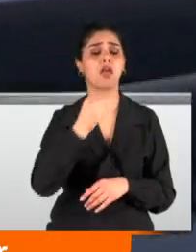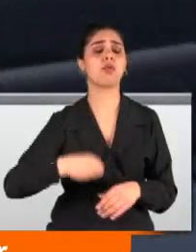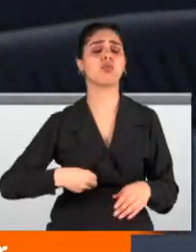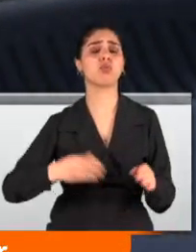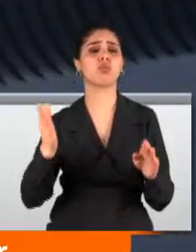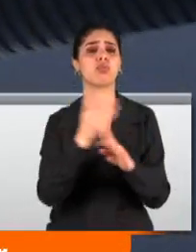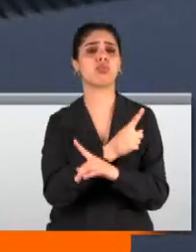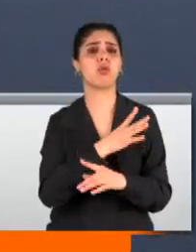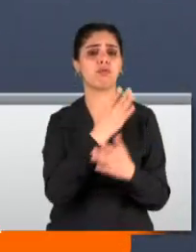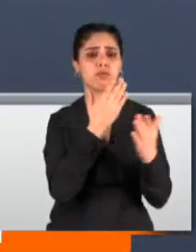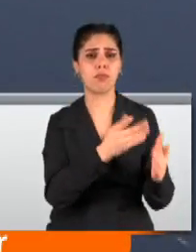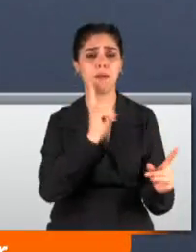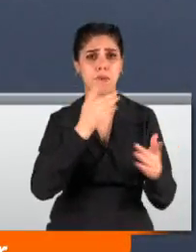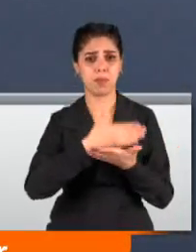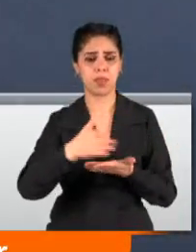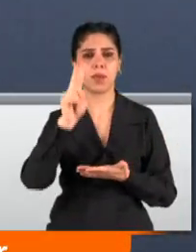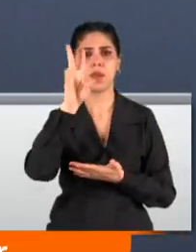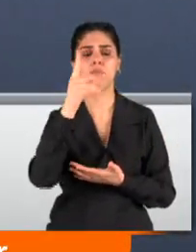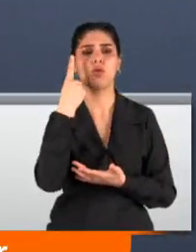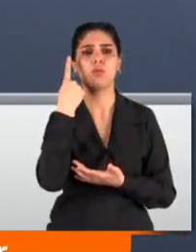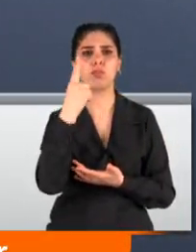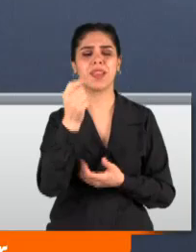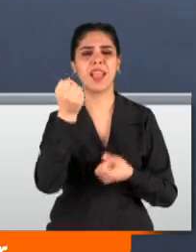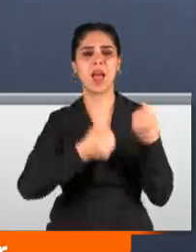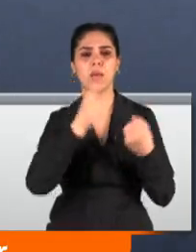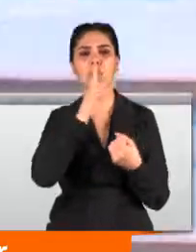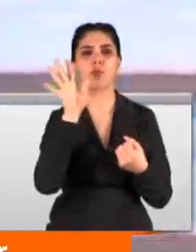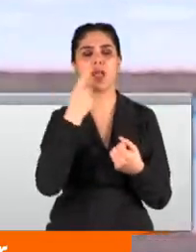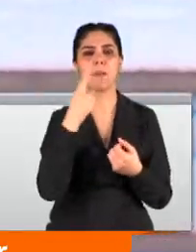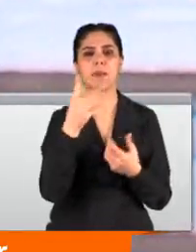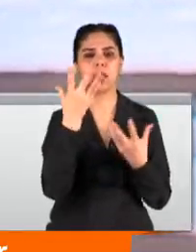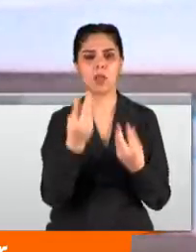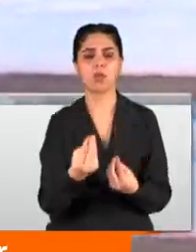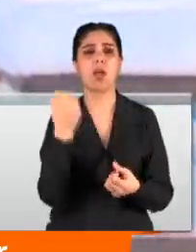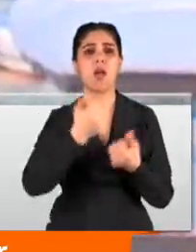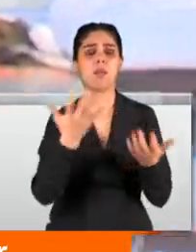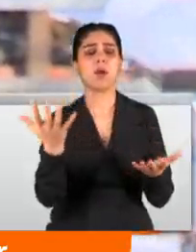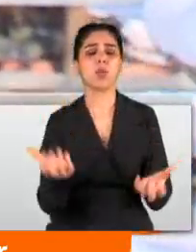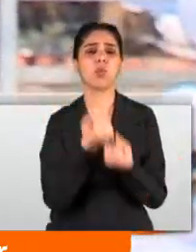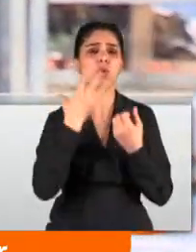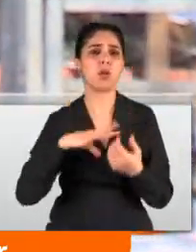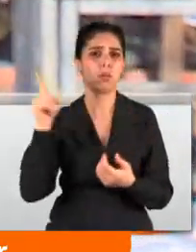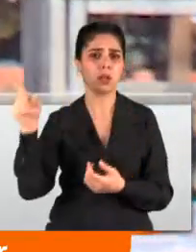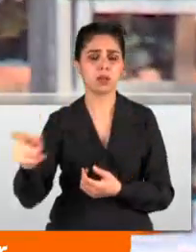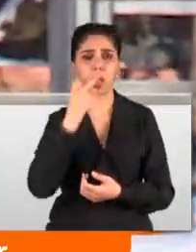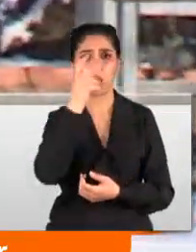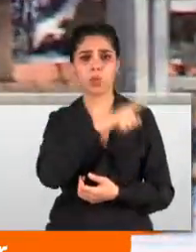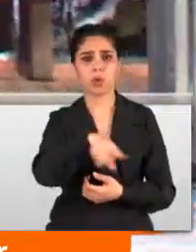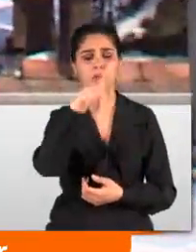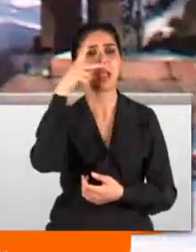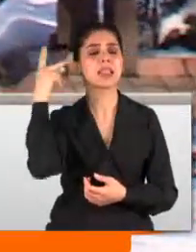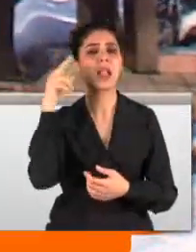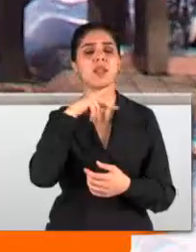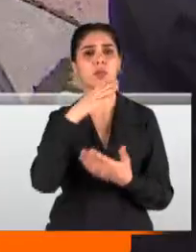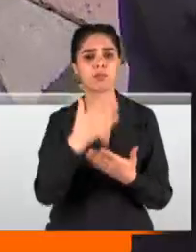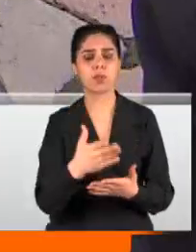Mahkeme devam ederken 23 bin liralık araç 150 bin lira oldu. Benli ise aracını kurtarmanın derdinde ama dolandırıcılar sahte plaka